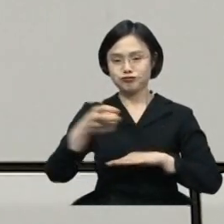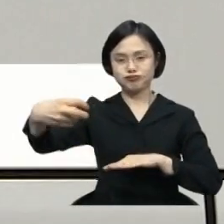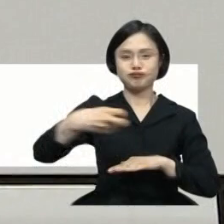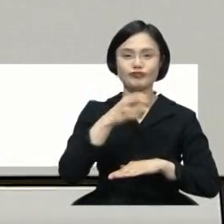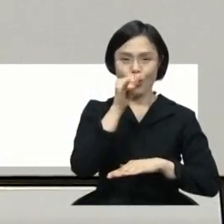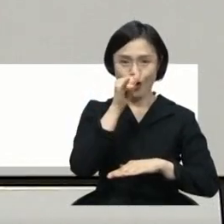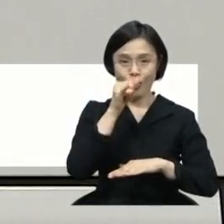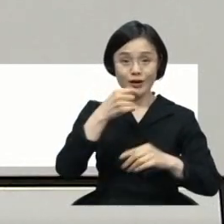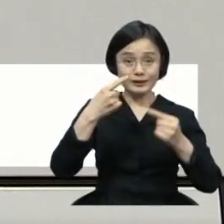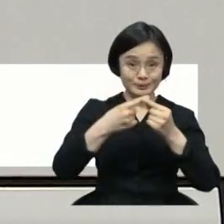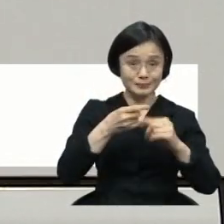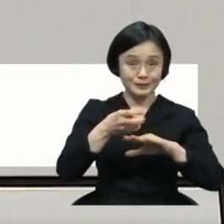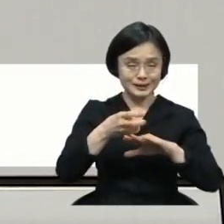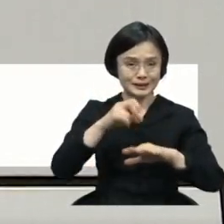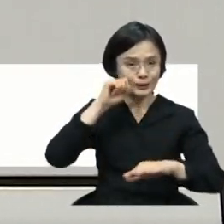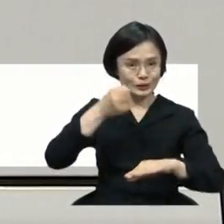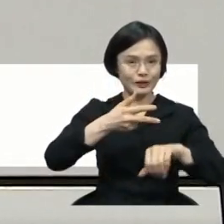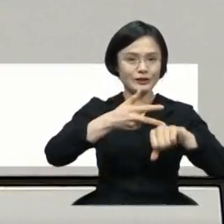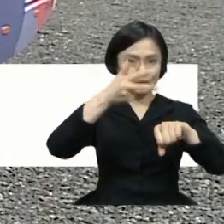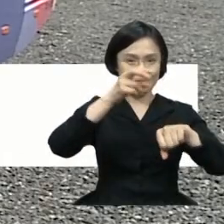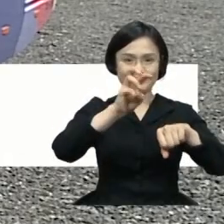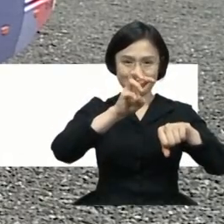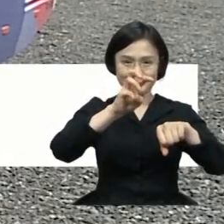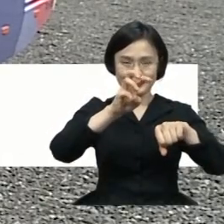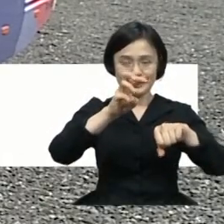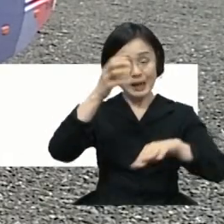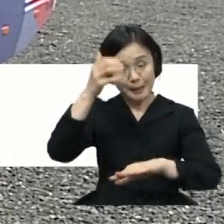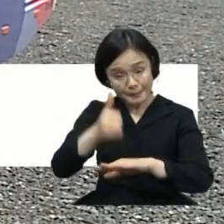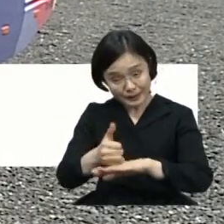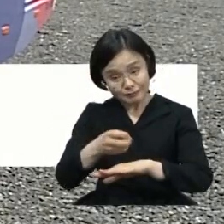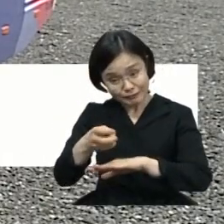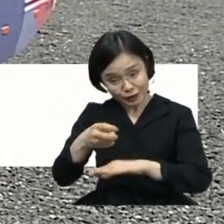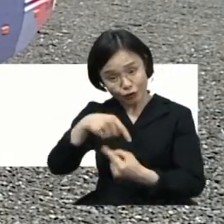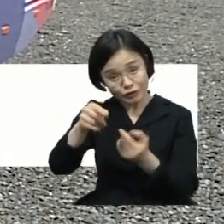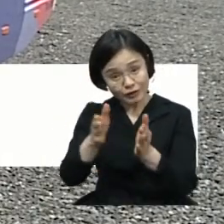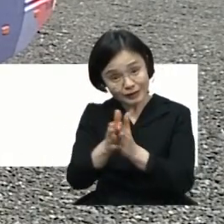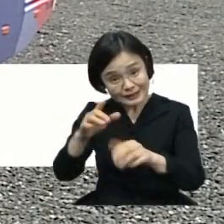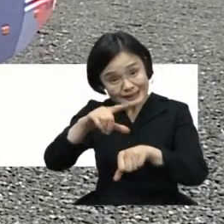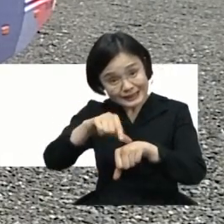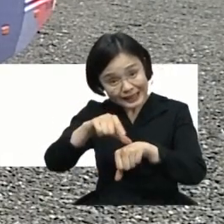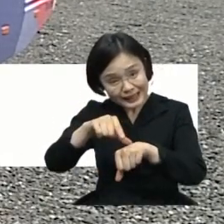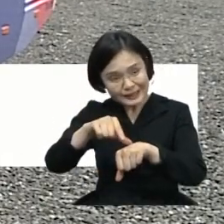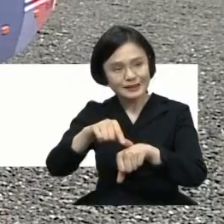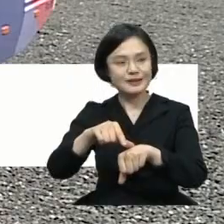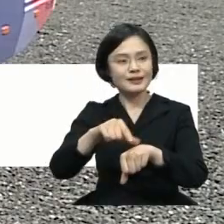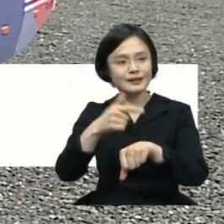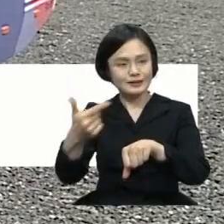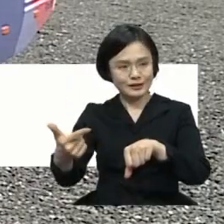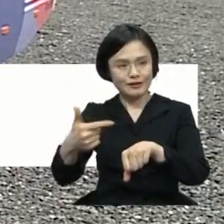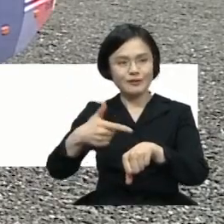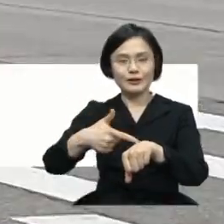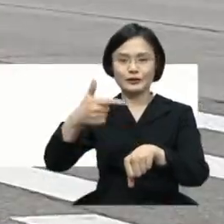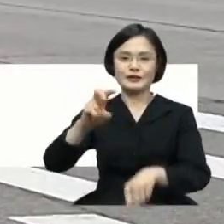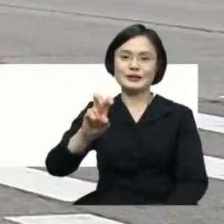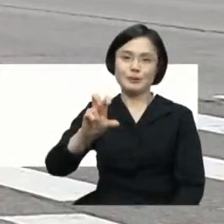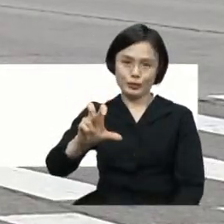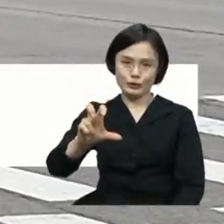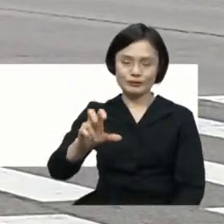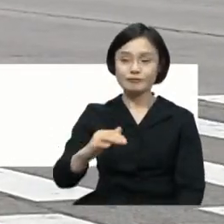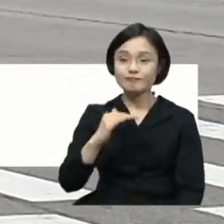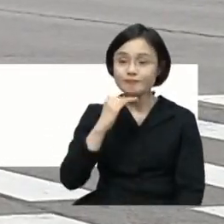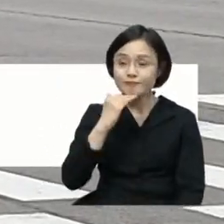7시 30분, 막차는 오후 6시 25분에 출발하며 배차 간격은 5분에서